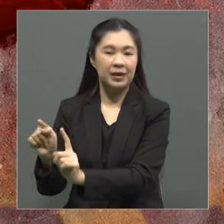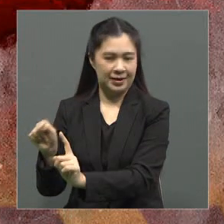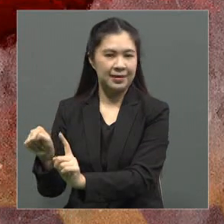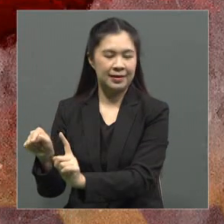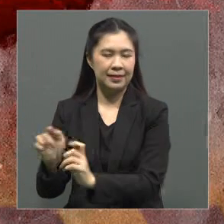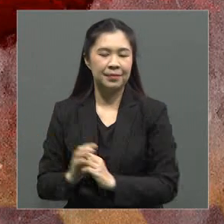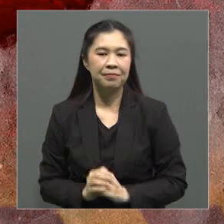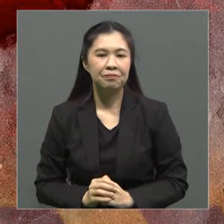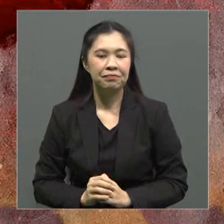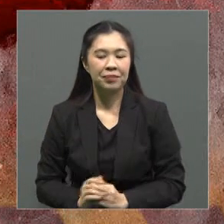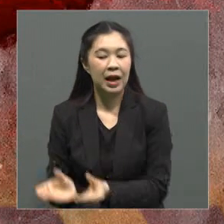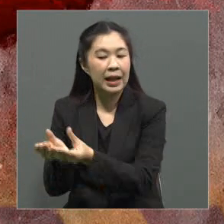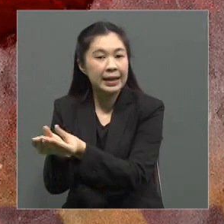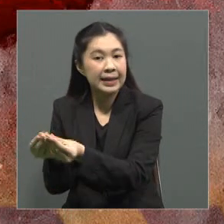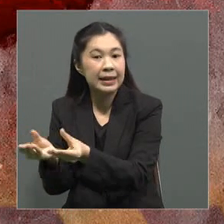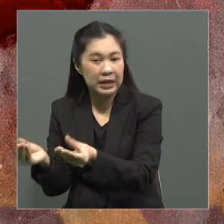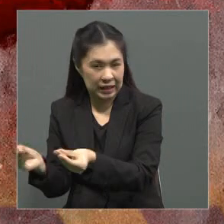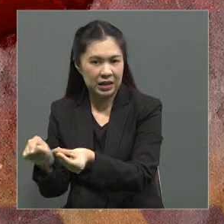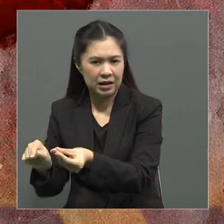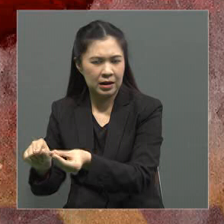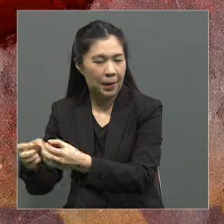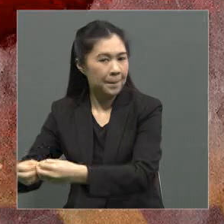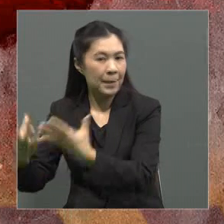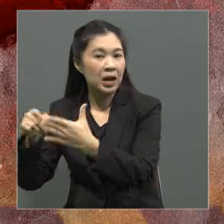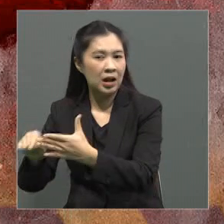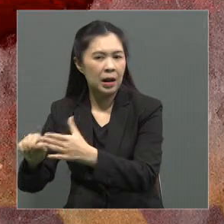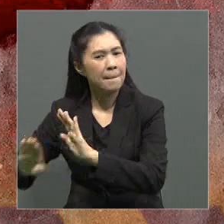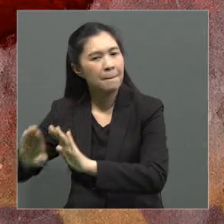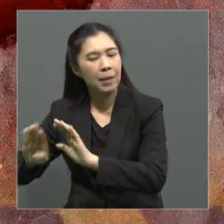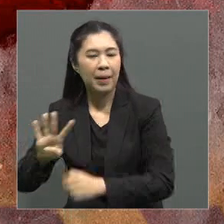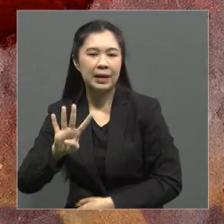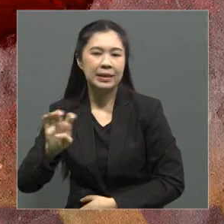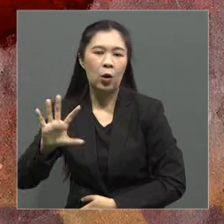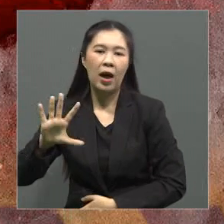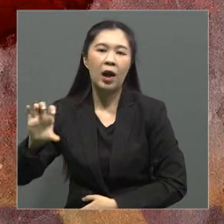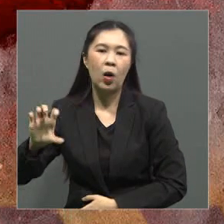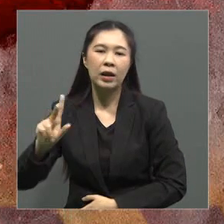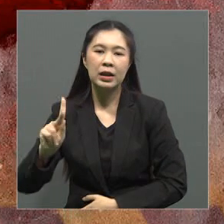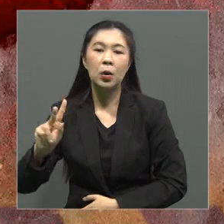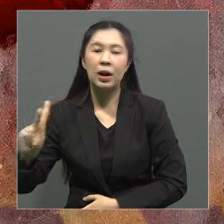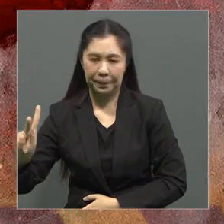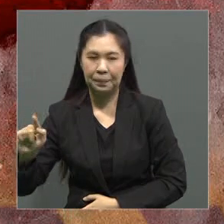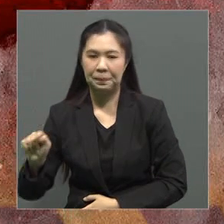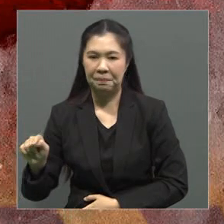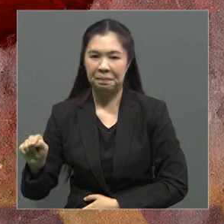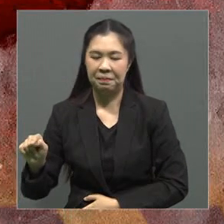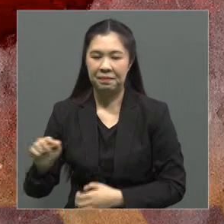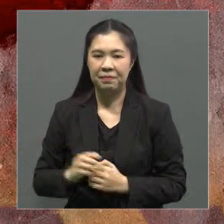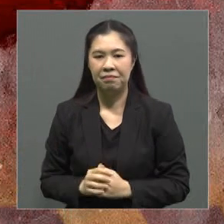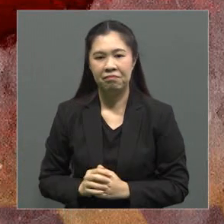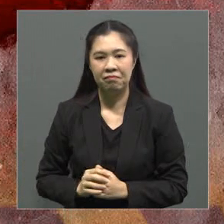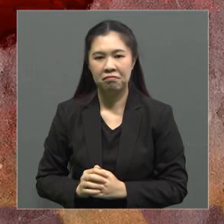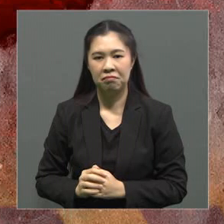ค่ะมีดินระเบิดเนี่ยอย่างน้อยๆนะสักประมาณ400-500กกรค่ะมันก็เลยสร้างความเสียหายใน